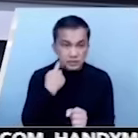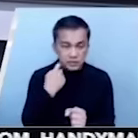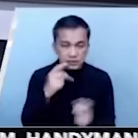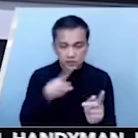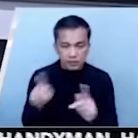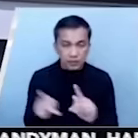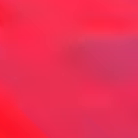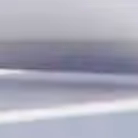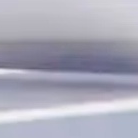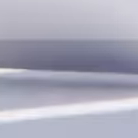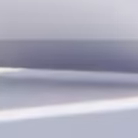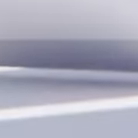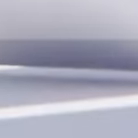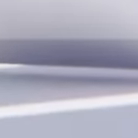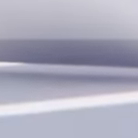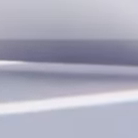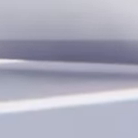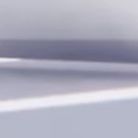Nakatutok si Katrina Son.